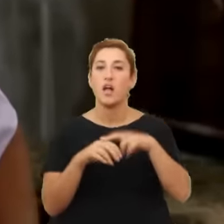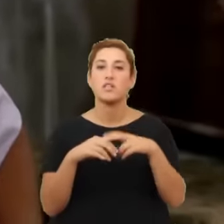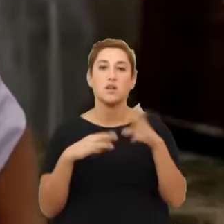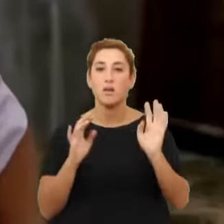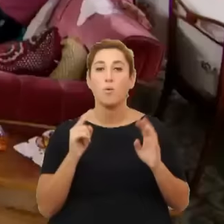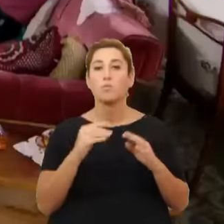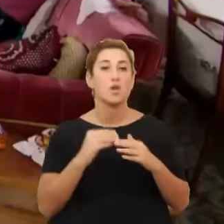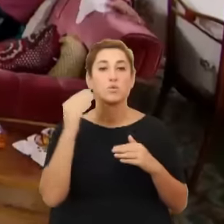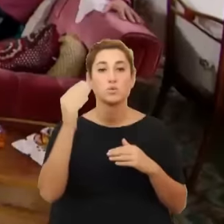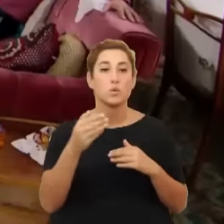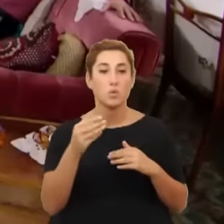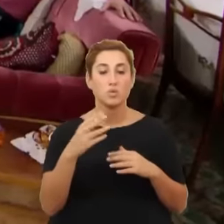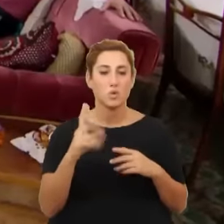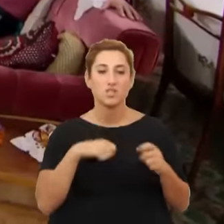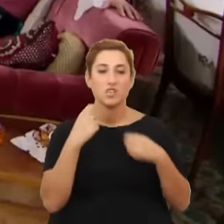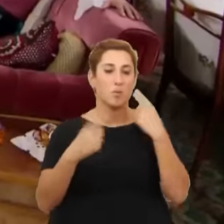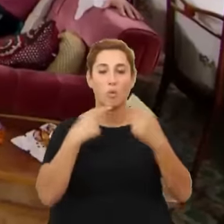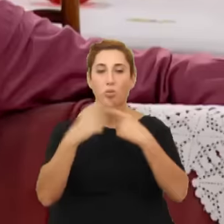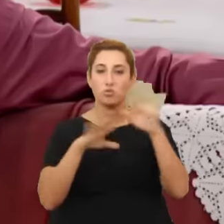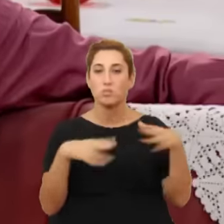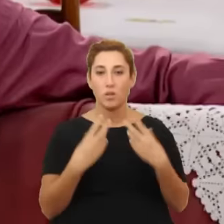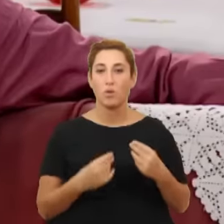hatırlamıyorum. Ondan sonra... Abuk bir konuşmalar oldu.